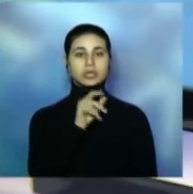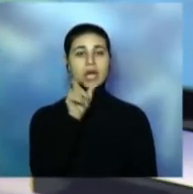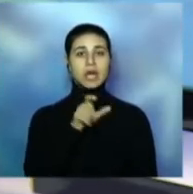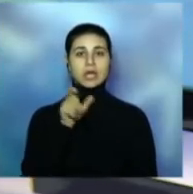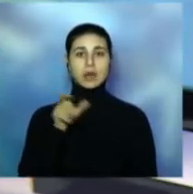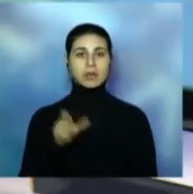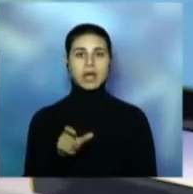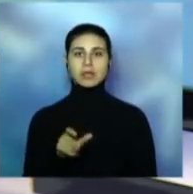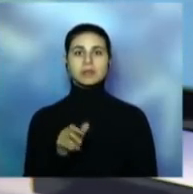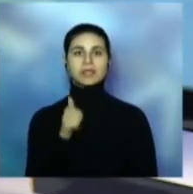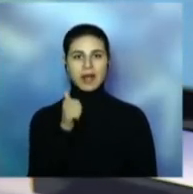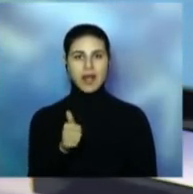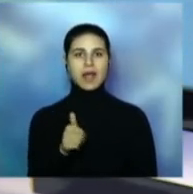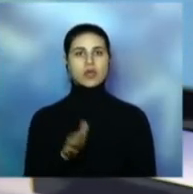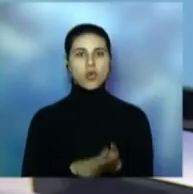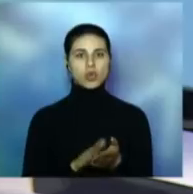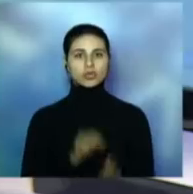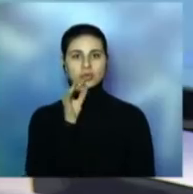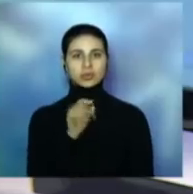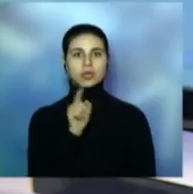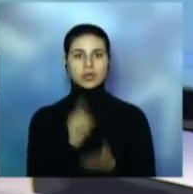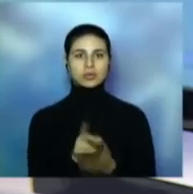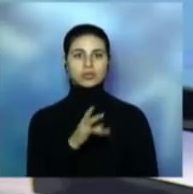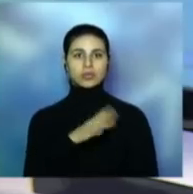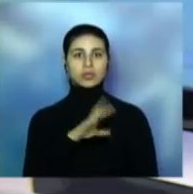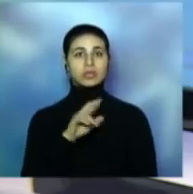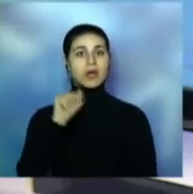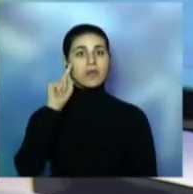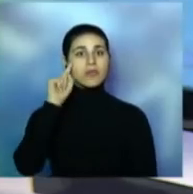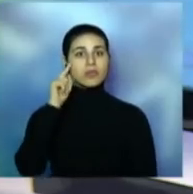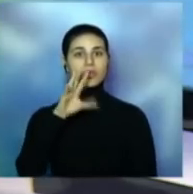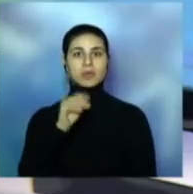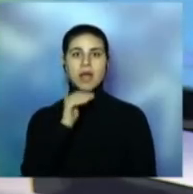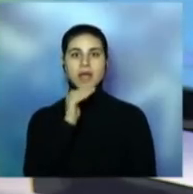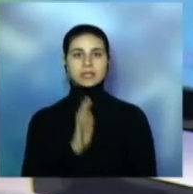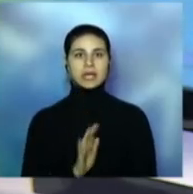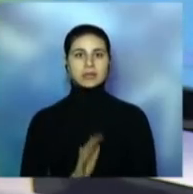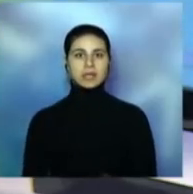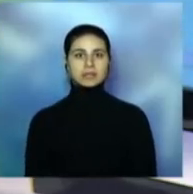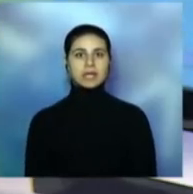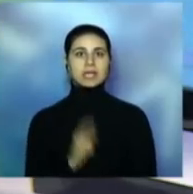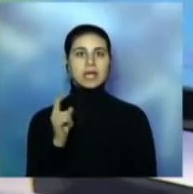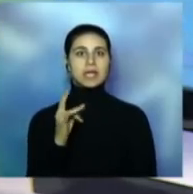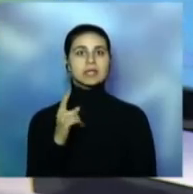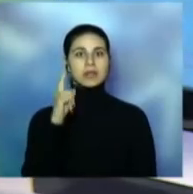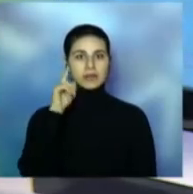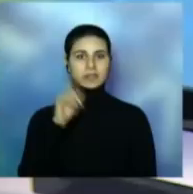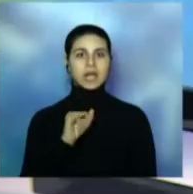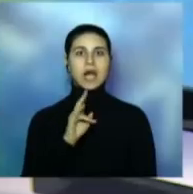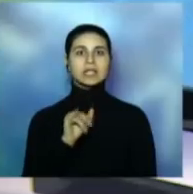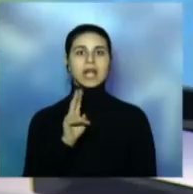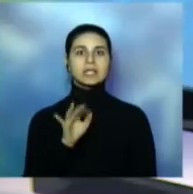ადამიანებს არ ვაქებთ იმისთვის, რა წარმატებაც მათ ჰქონდათ და მიგვაჩნია სულ არასაკმარისად. ერთხელ მე მახსოვს, ნინო